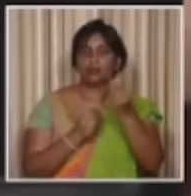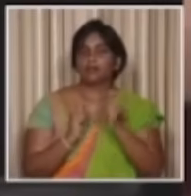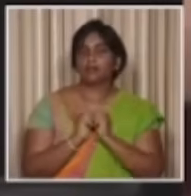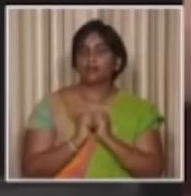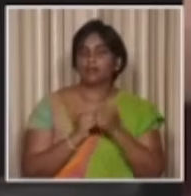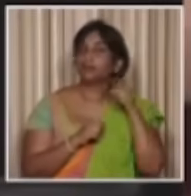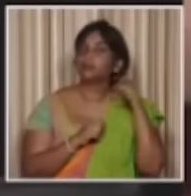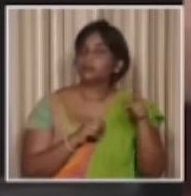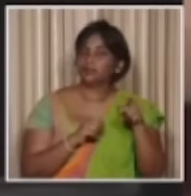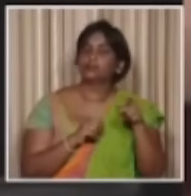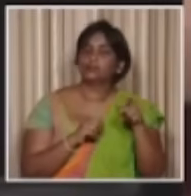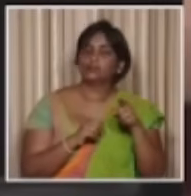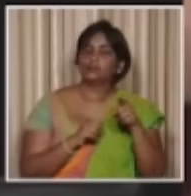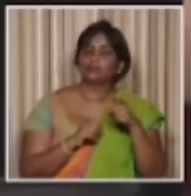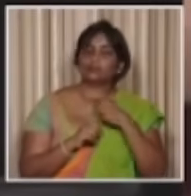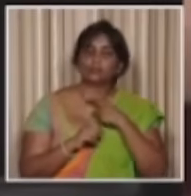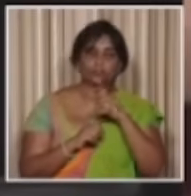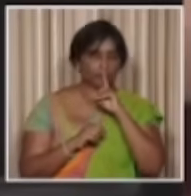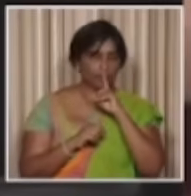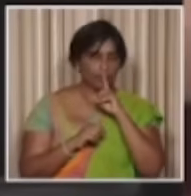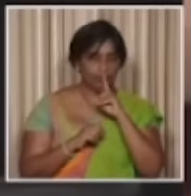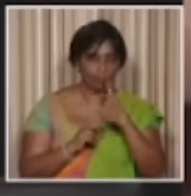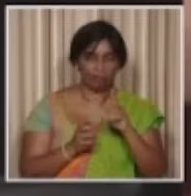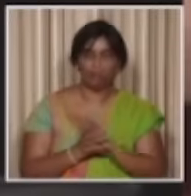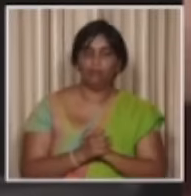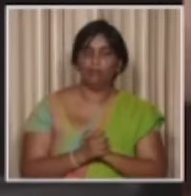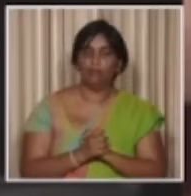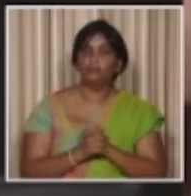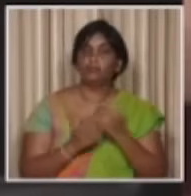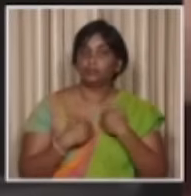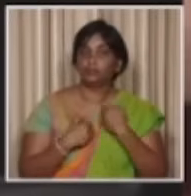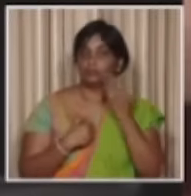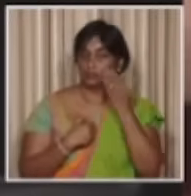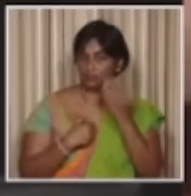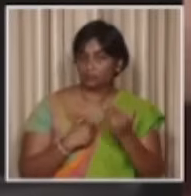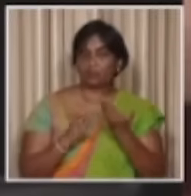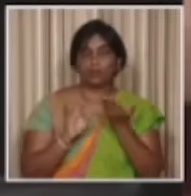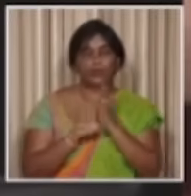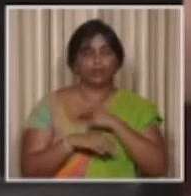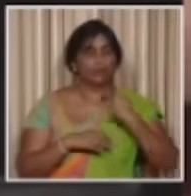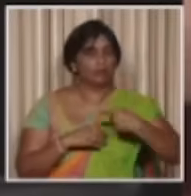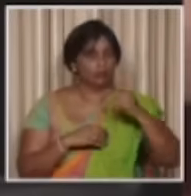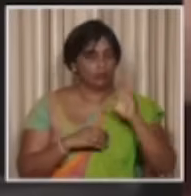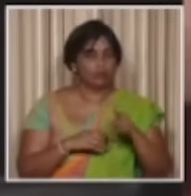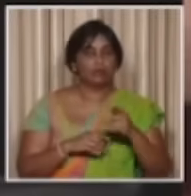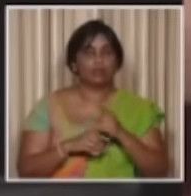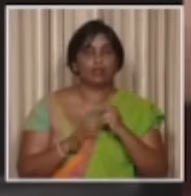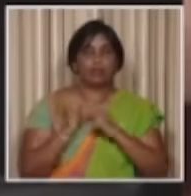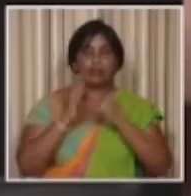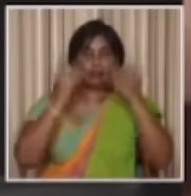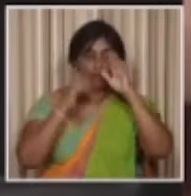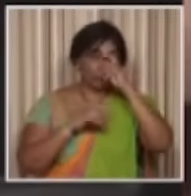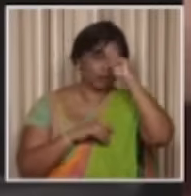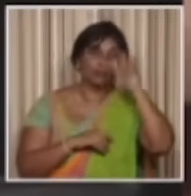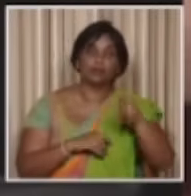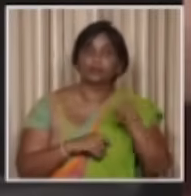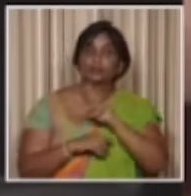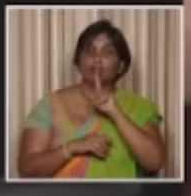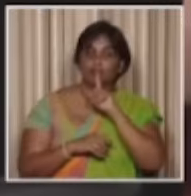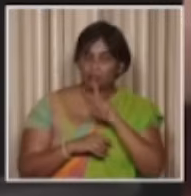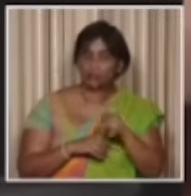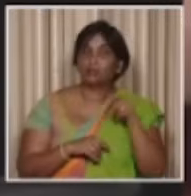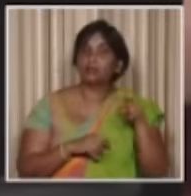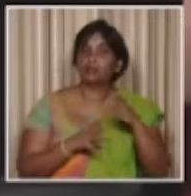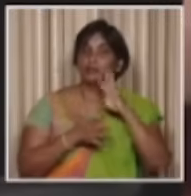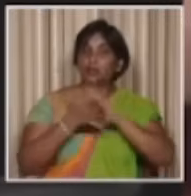වෙන්නේ ඒ දෙක තමයි කියන එක අපි විශේෂයෙන් ප්‍රකාශ කරනවා. අපි දැක්කා පහුගිය දවස්වල නාමල් රාජපක්ෂ මන්ත්‍රීතුමා කියනවා